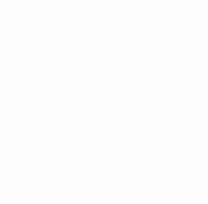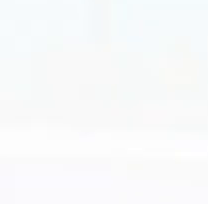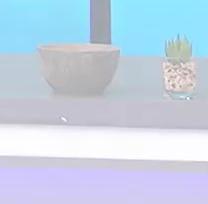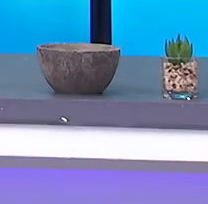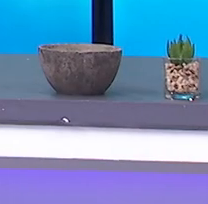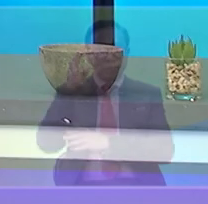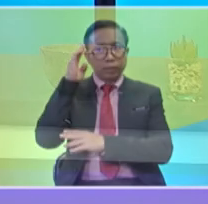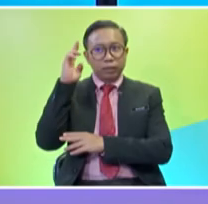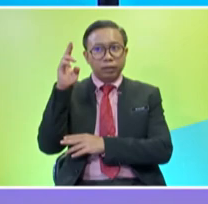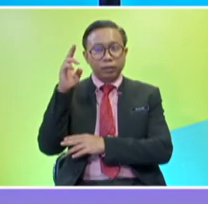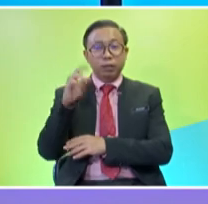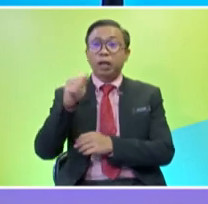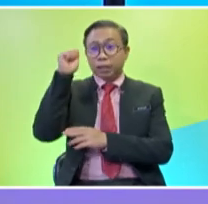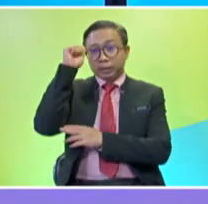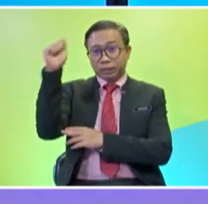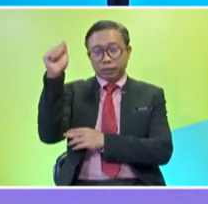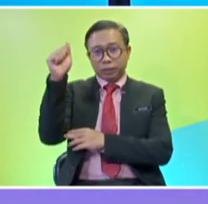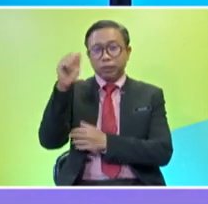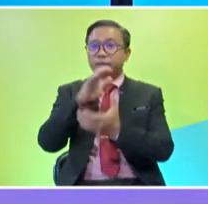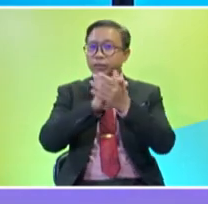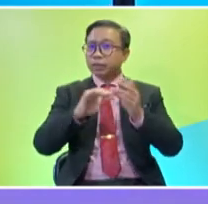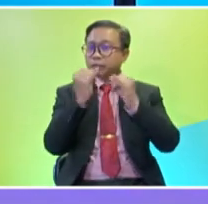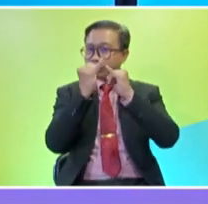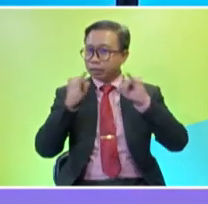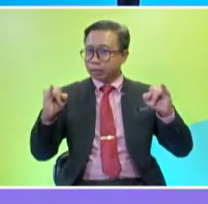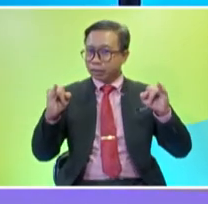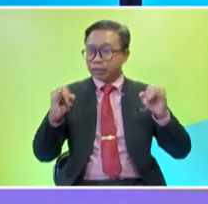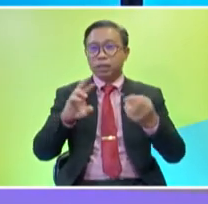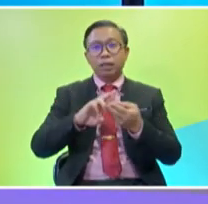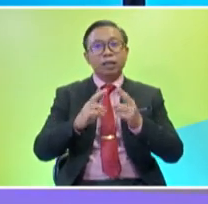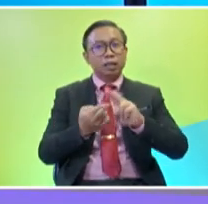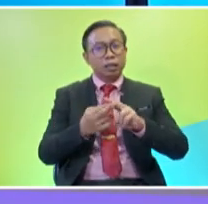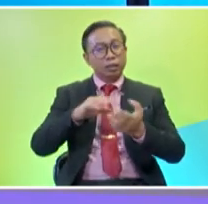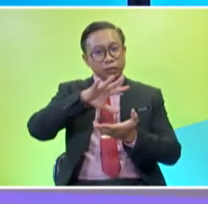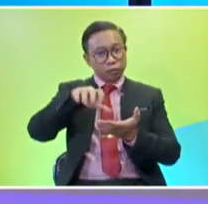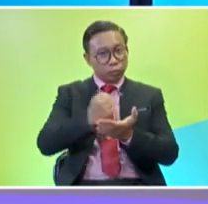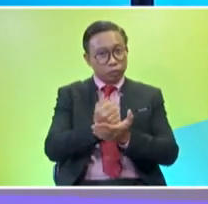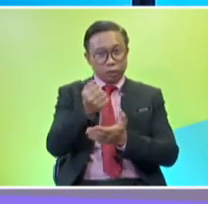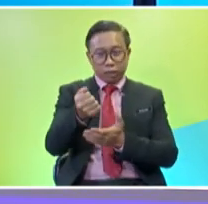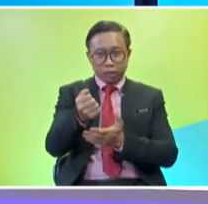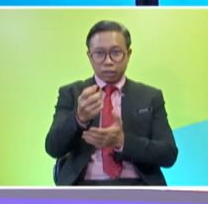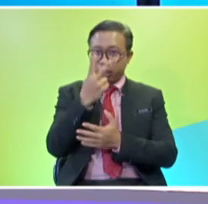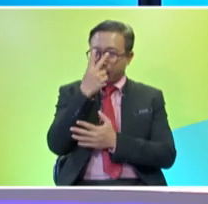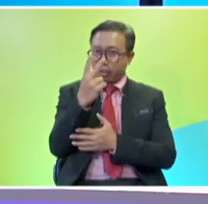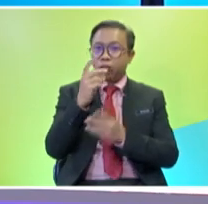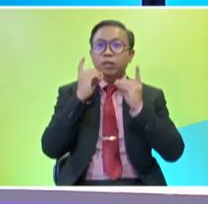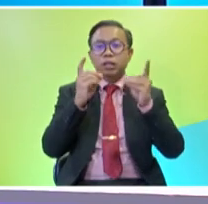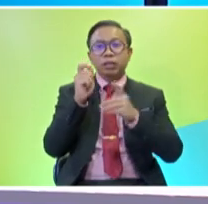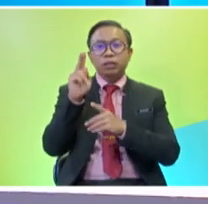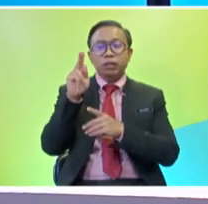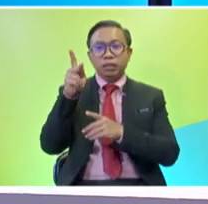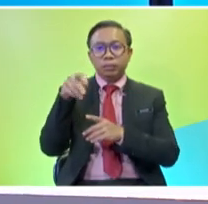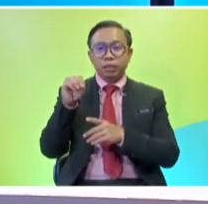Hello Assalamualaikum dan salam sejahterakan semua anda sudah menonton rancangan Didik TV